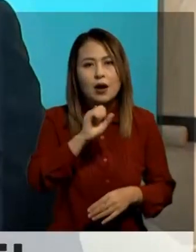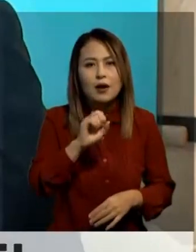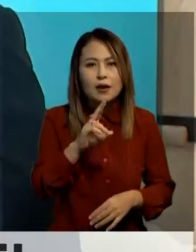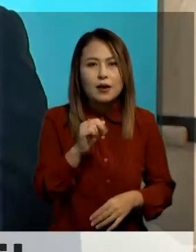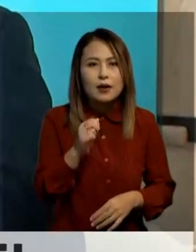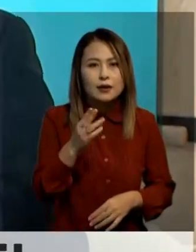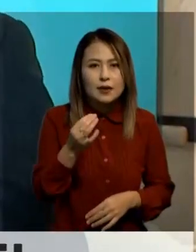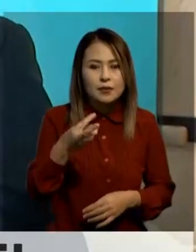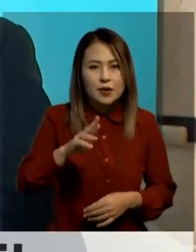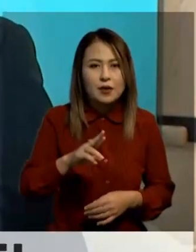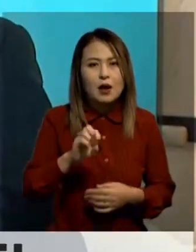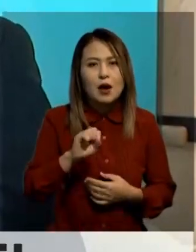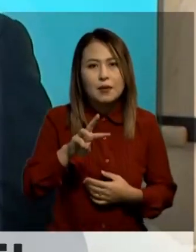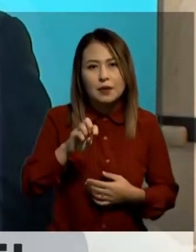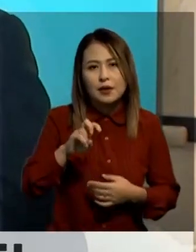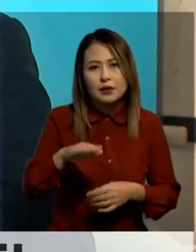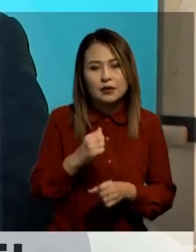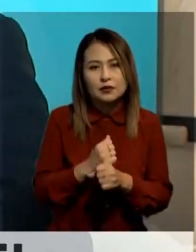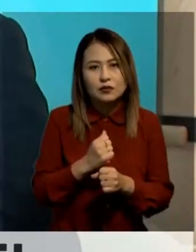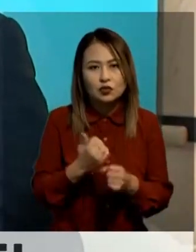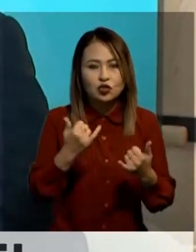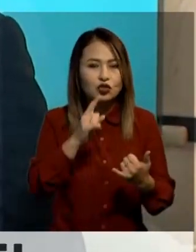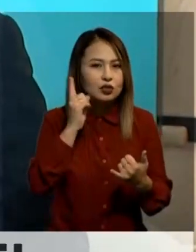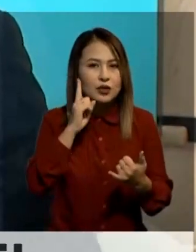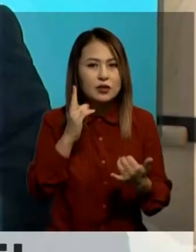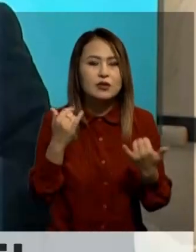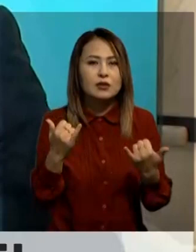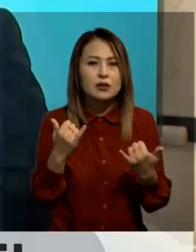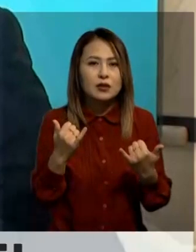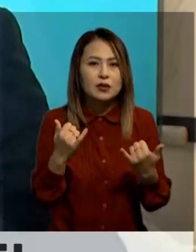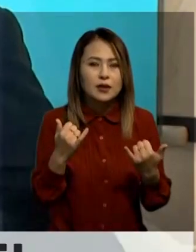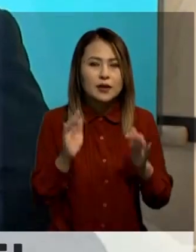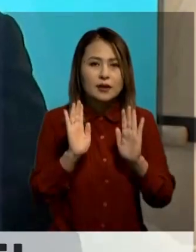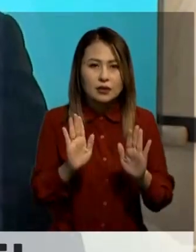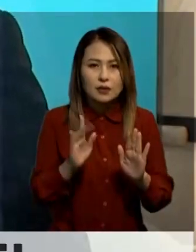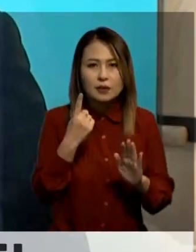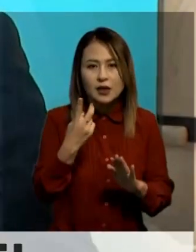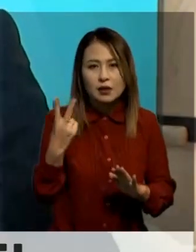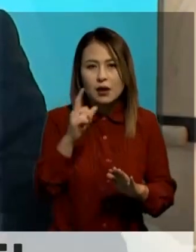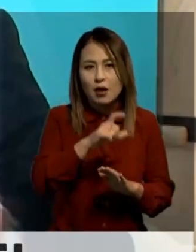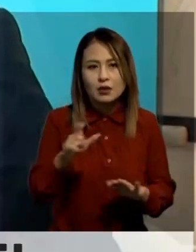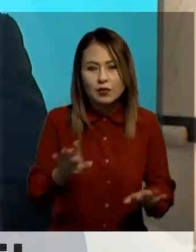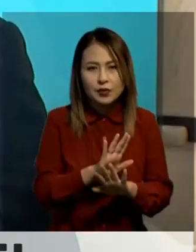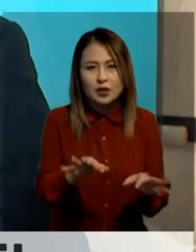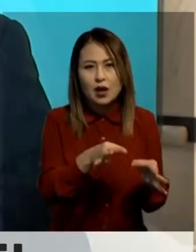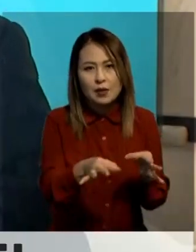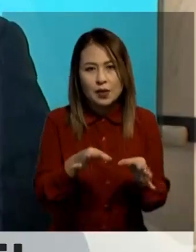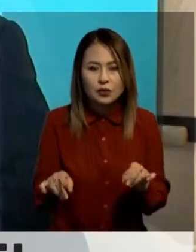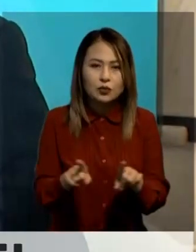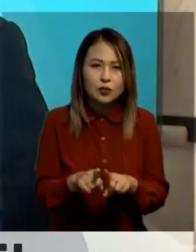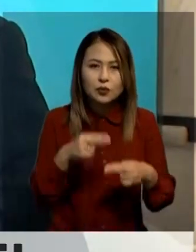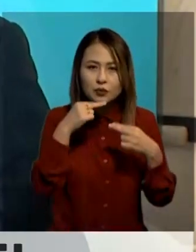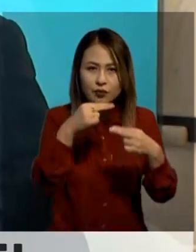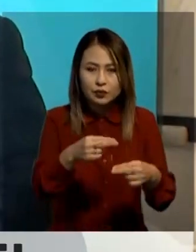жалпы Аманат партиясының тарапынан әрдайым біз жастарға әсіресе тек қана бір-екі адамға емес, осы аймақ-аймақтарға көңіл